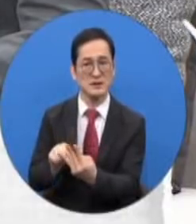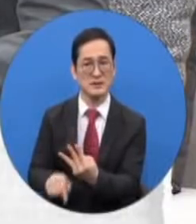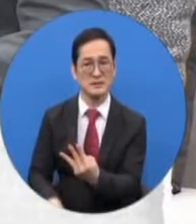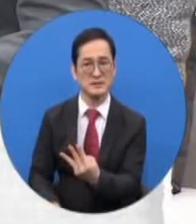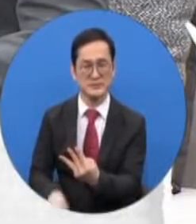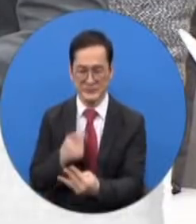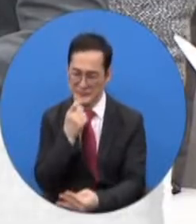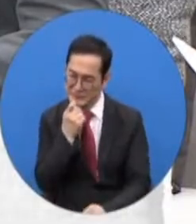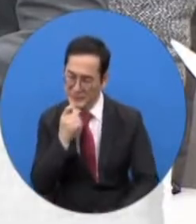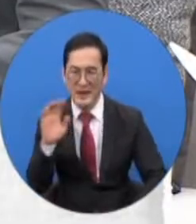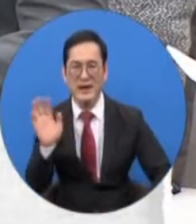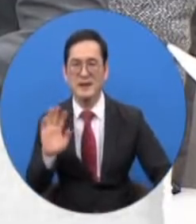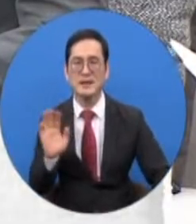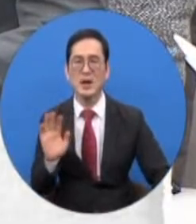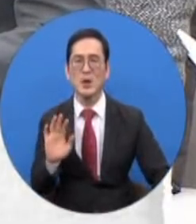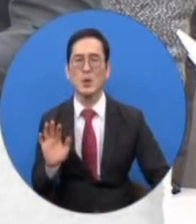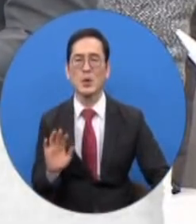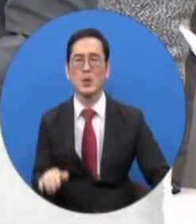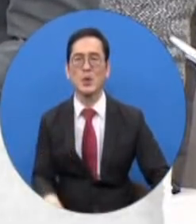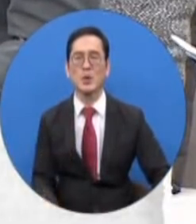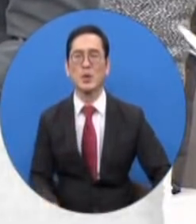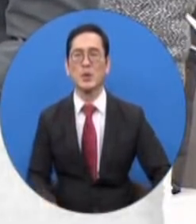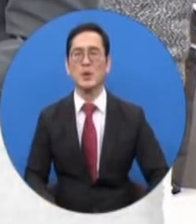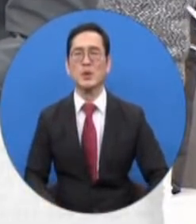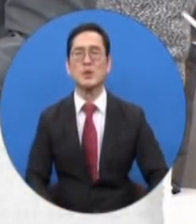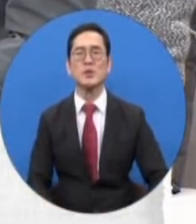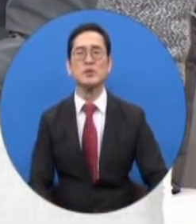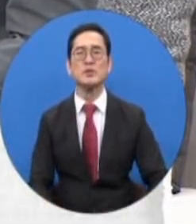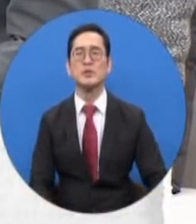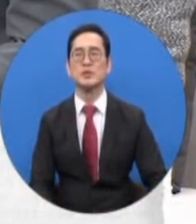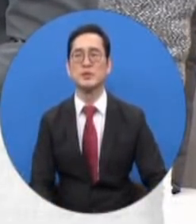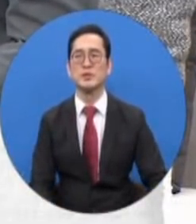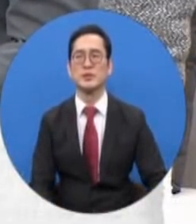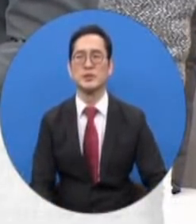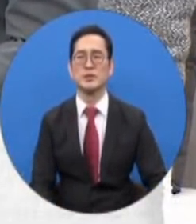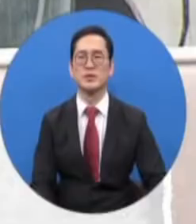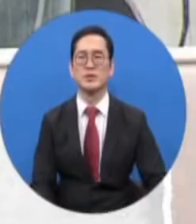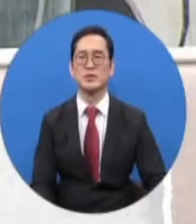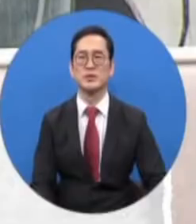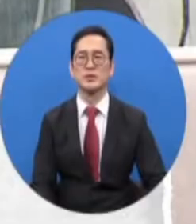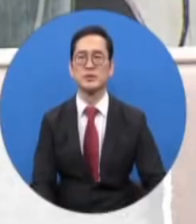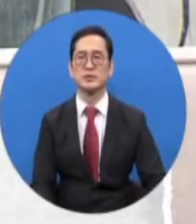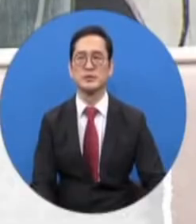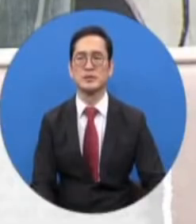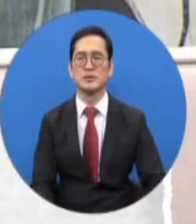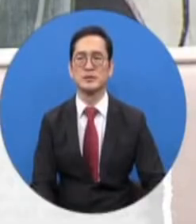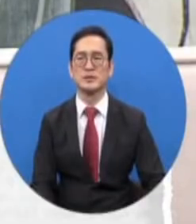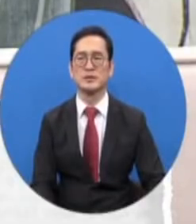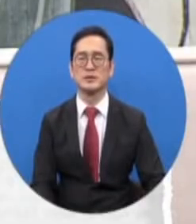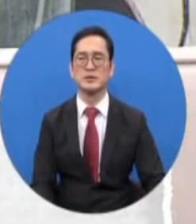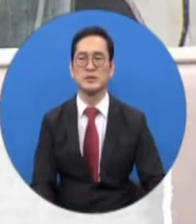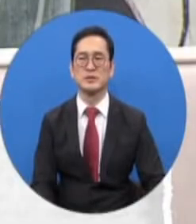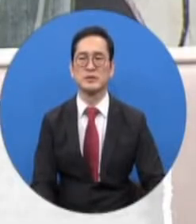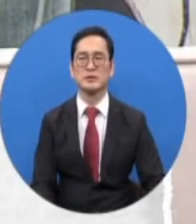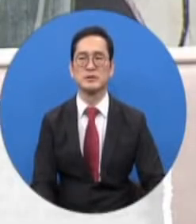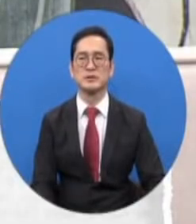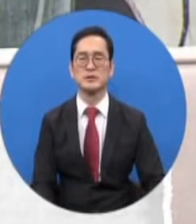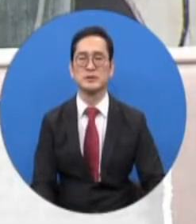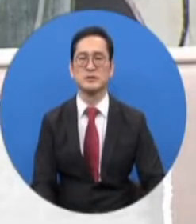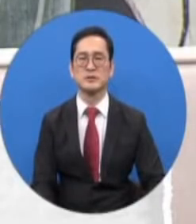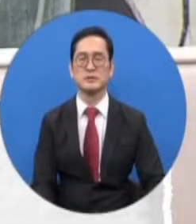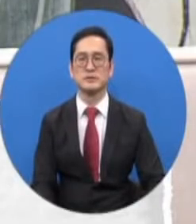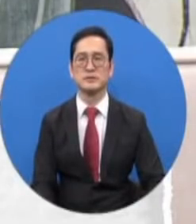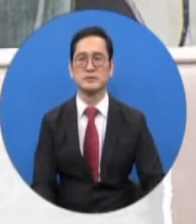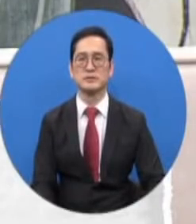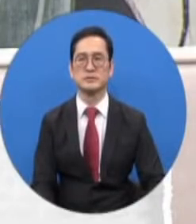인사를 강행하겠다라는 입장은 아니다. 그런 입장이 아니었죠. 그리고 예. 1월에 인사를 말씀해 주신 건 사실 대선 전에 인사가 있었던 것이고 이것을